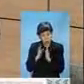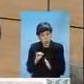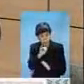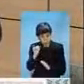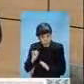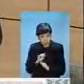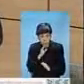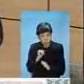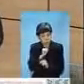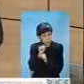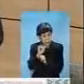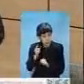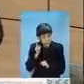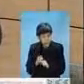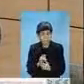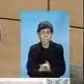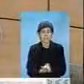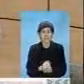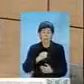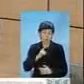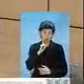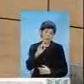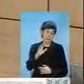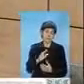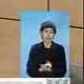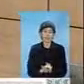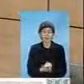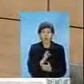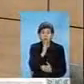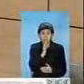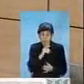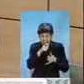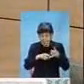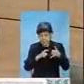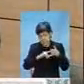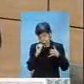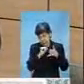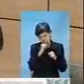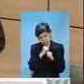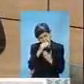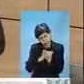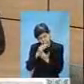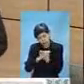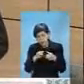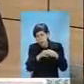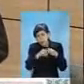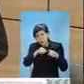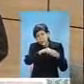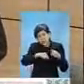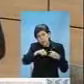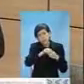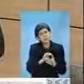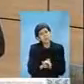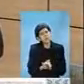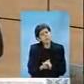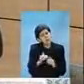เป็นโจรจริงไม่ใช่การกล่าวหาครับถ้าเป็นโจรจริงๆร่างมาทำไมโจรกลุ่มนั้นเนี่ยถึ